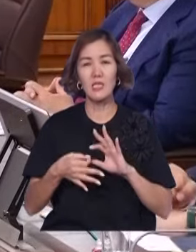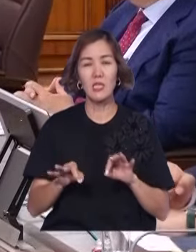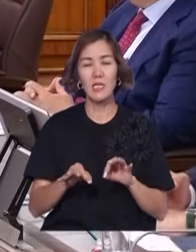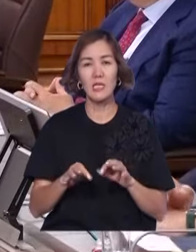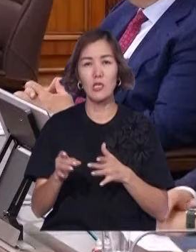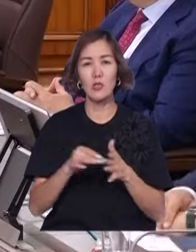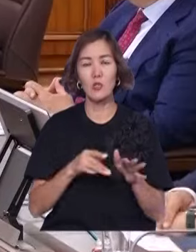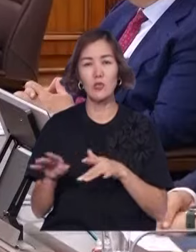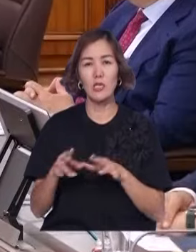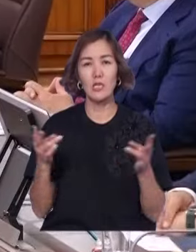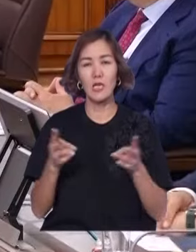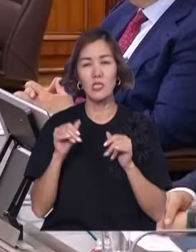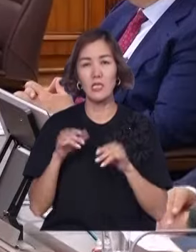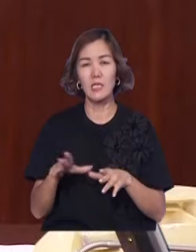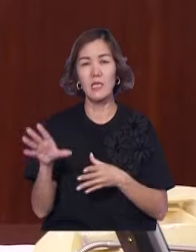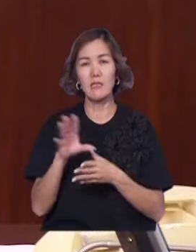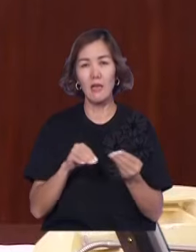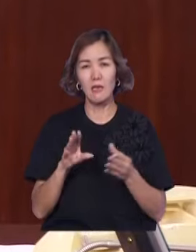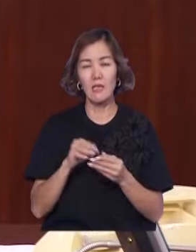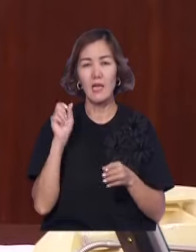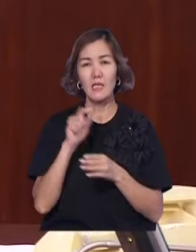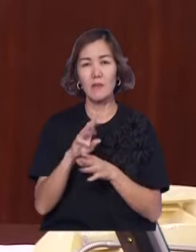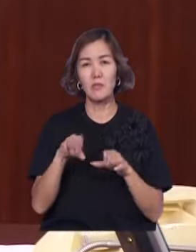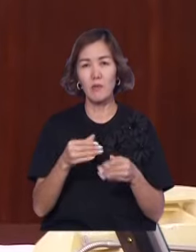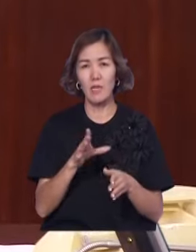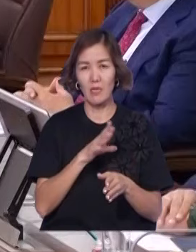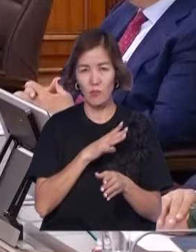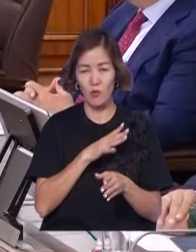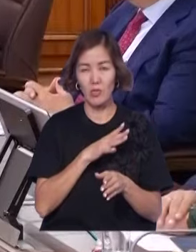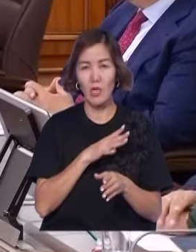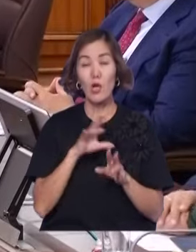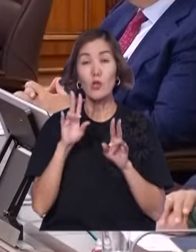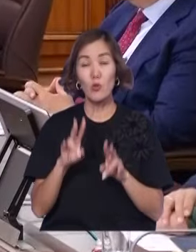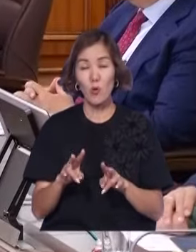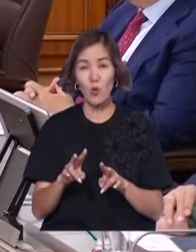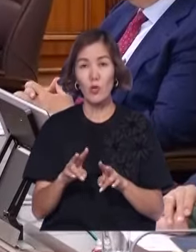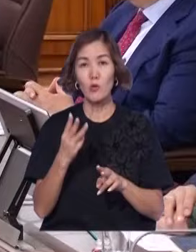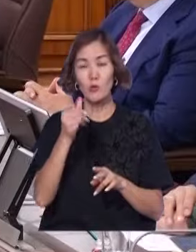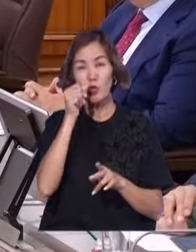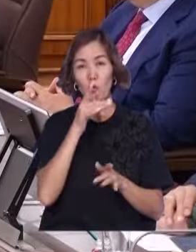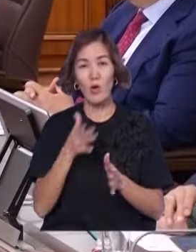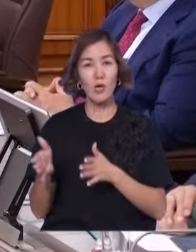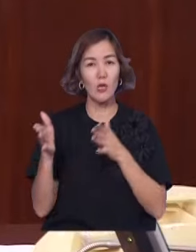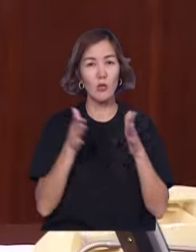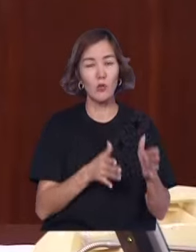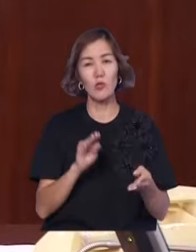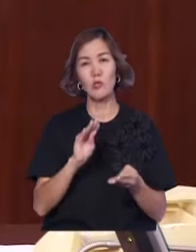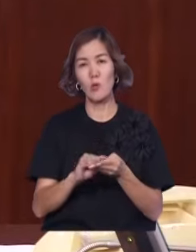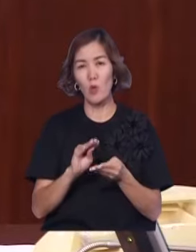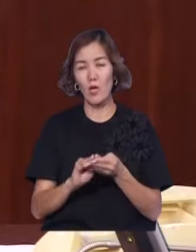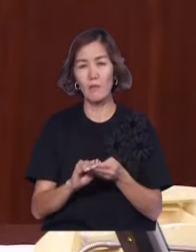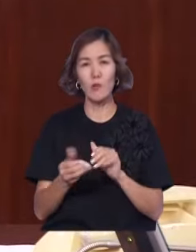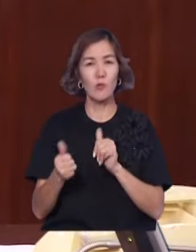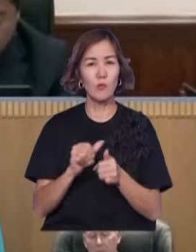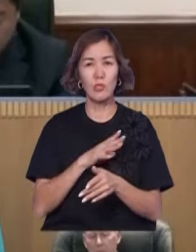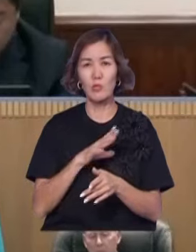шұғыл шаралар қабылдау қажеттігі туралы тапсырмалар да берілді. Алайда үш ай өтті, баяғы жартас сол жартас